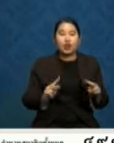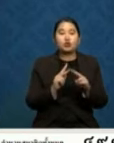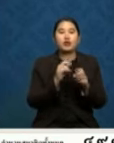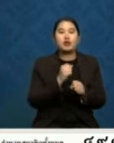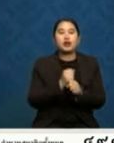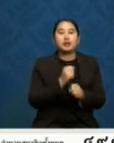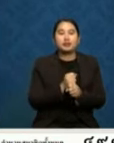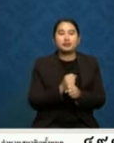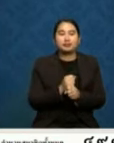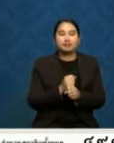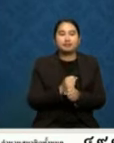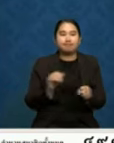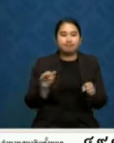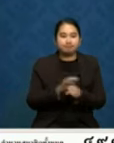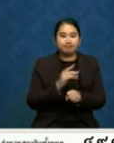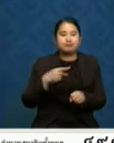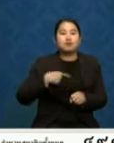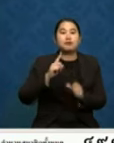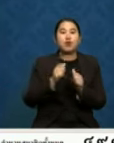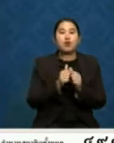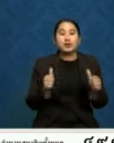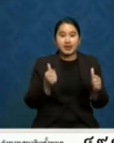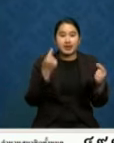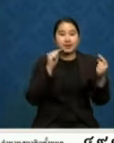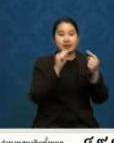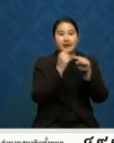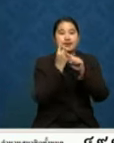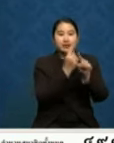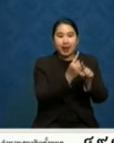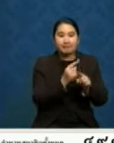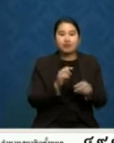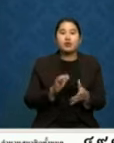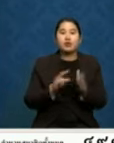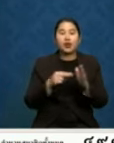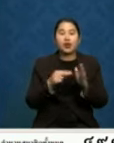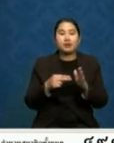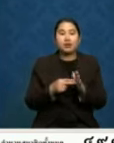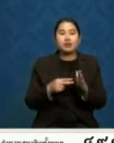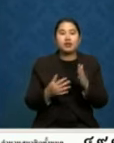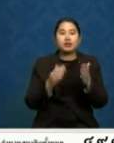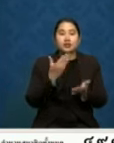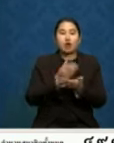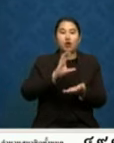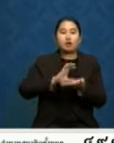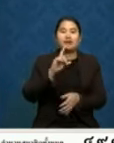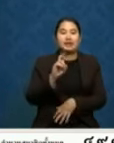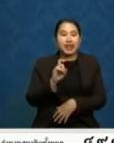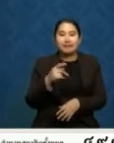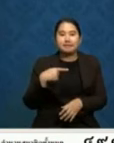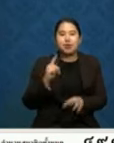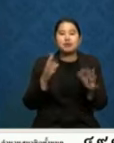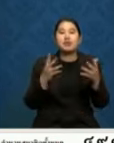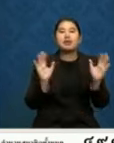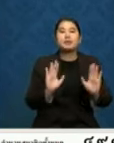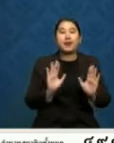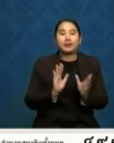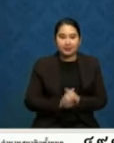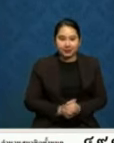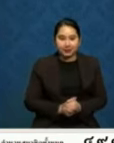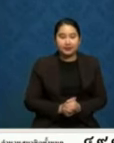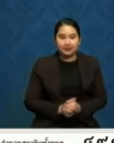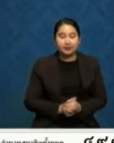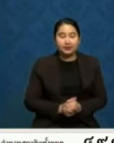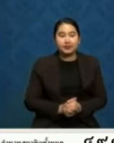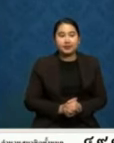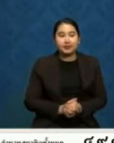รัดกุมแล้วก็เกิดประสิทธิผลตามที่เราตั้งหวังโดยที่ไม่เป็นการเสียงบประมาณแผ่นดินโดยเปล่าประโยชน์นะครับ